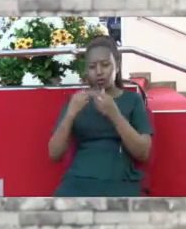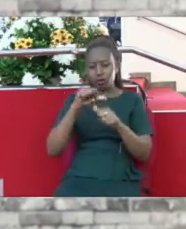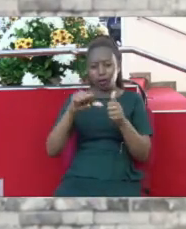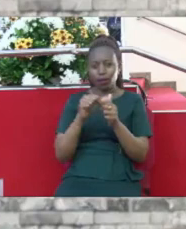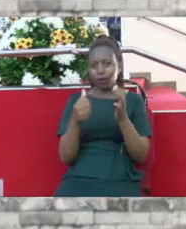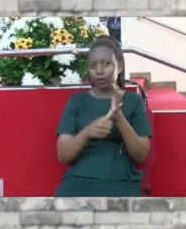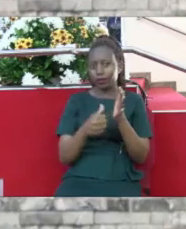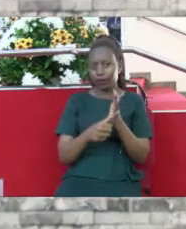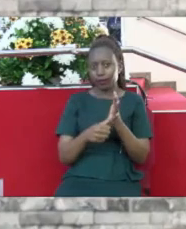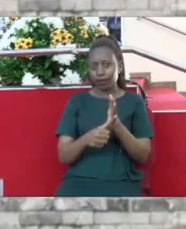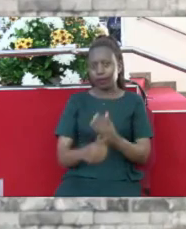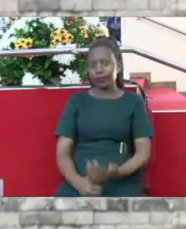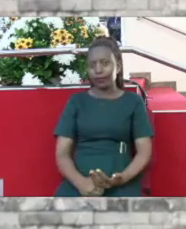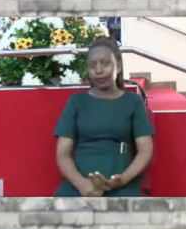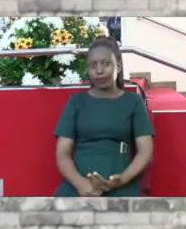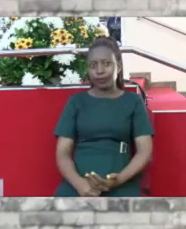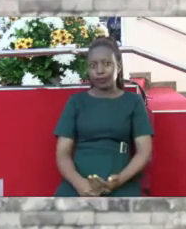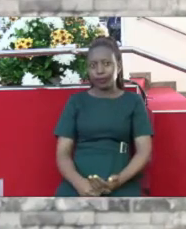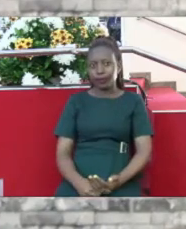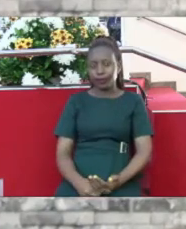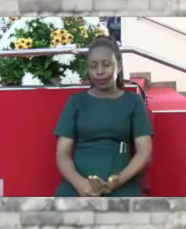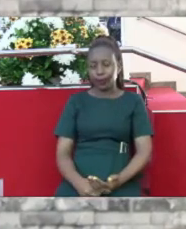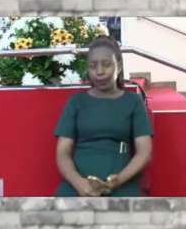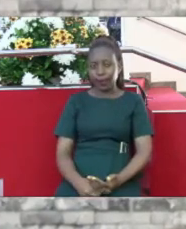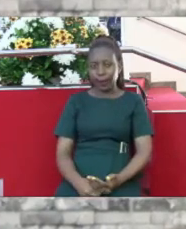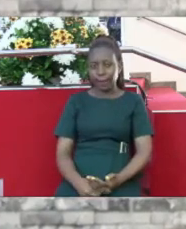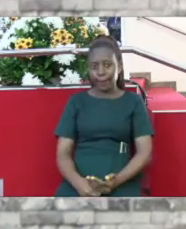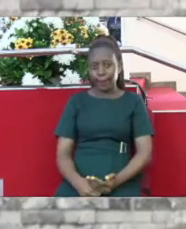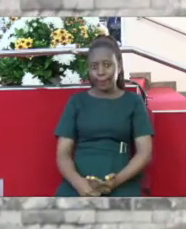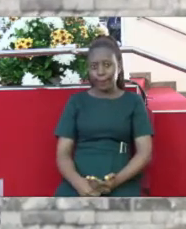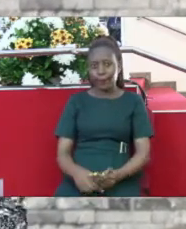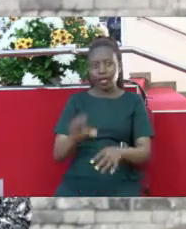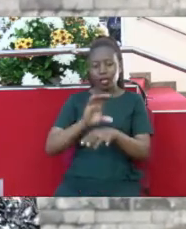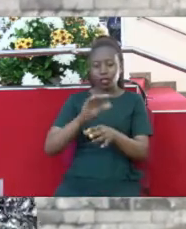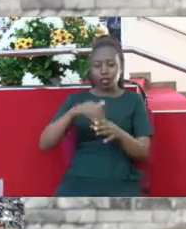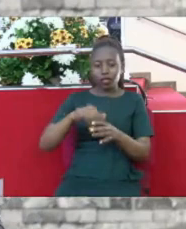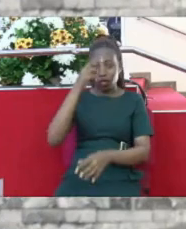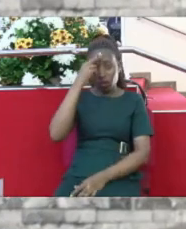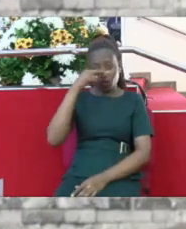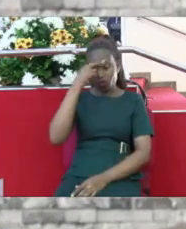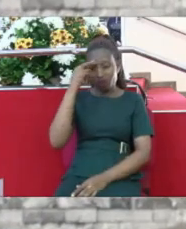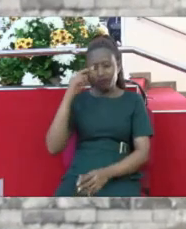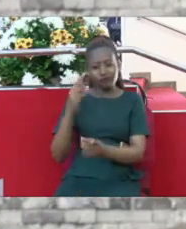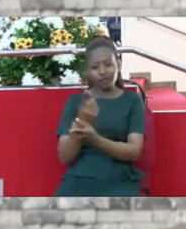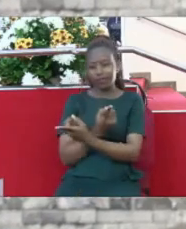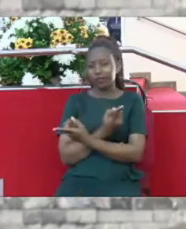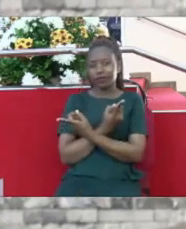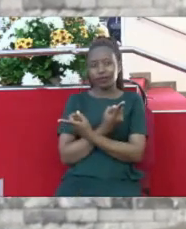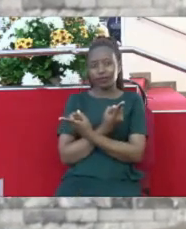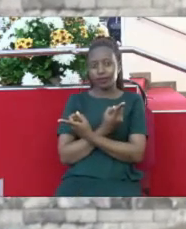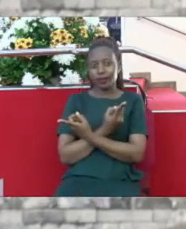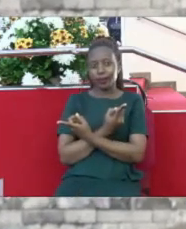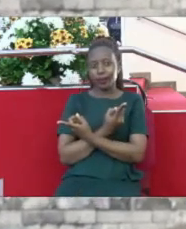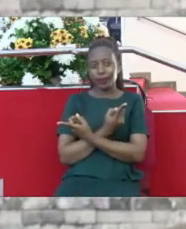na usinzi, ndio akaweza kuangazia lile jambo. The church in Rome is a bit different. Katika kanisa la Roma kulikuwa